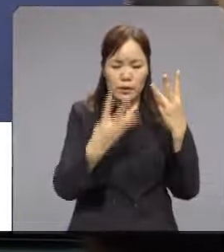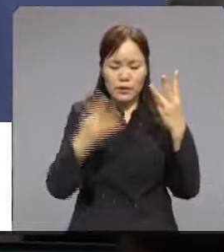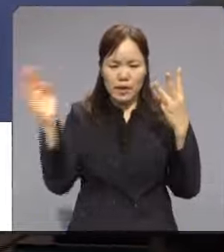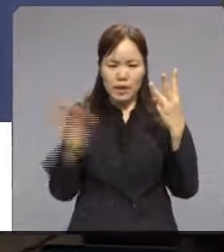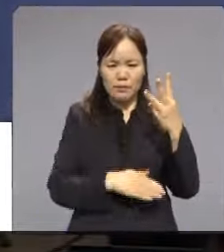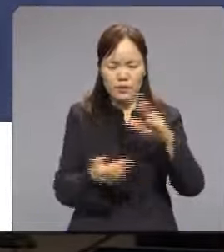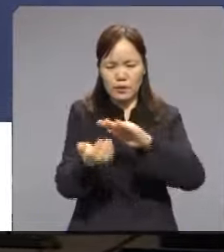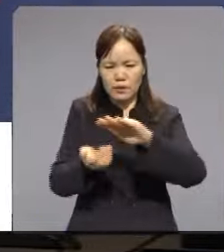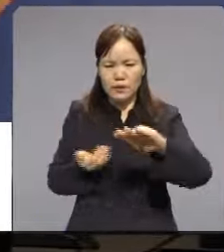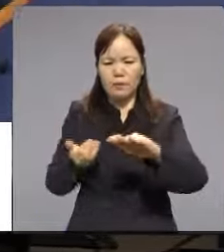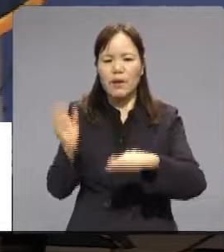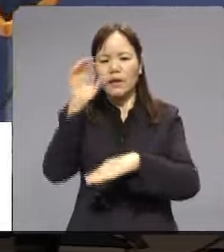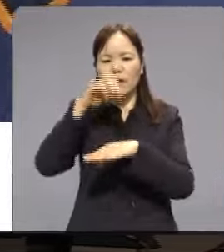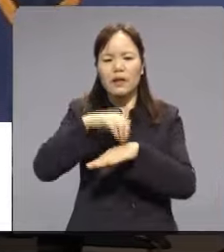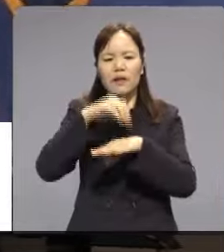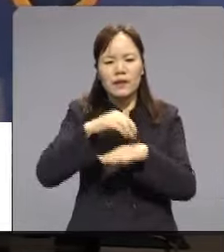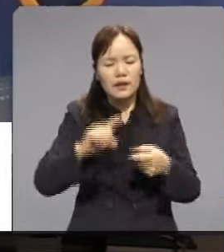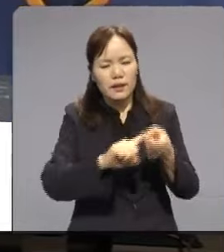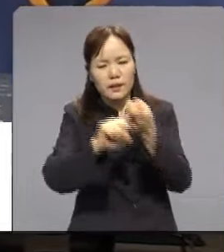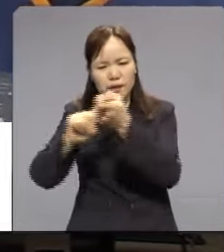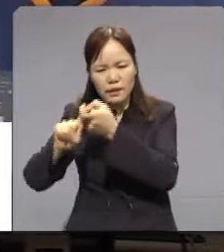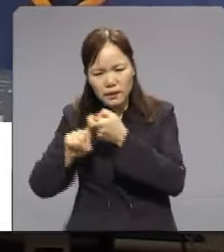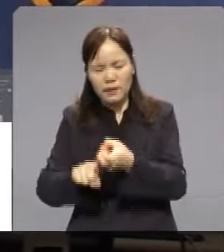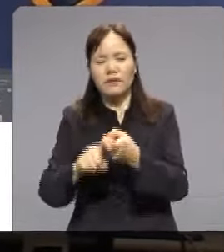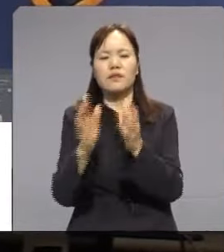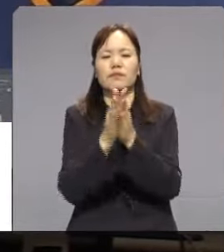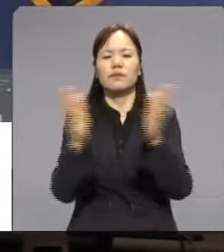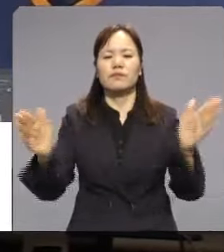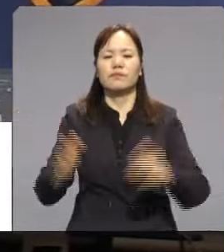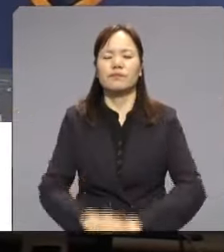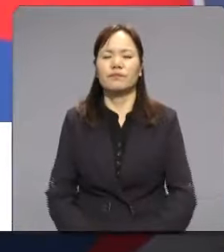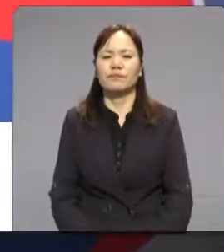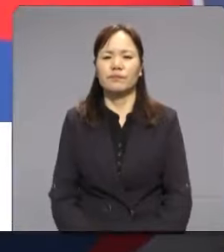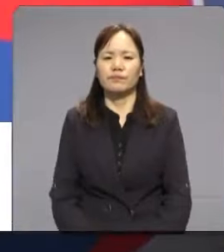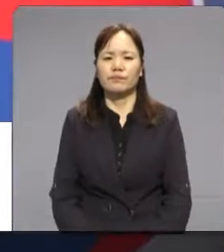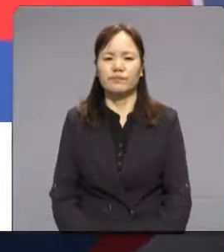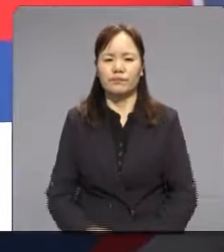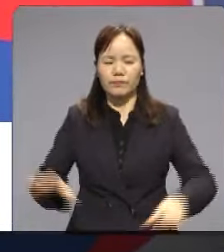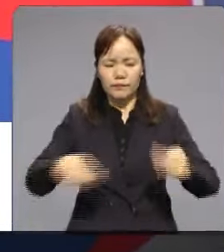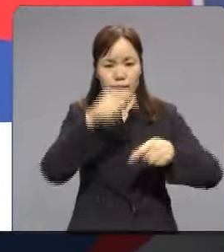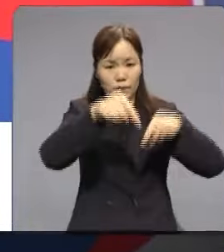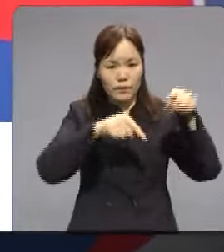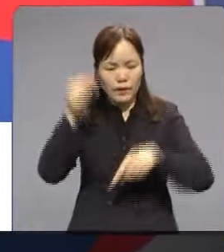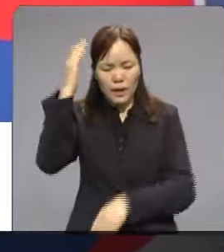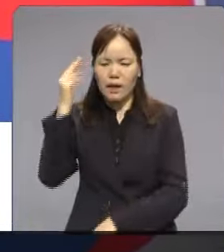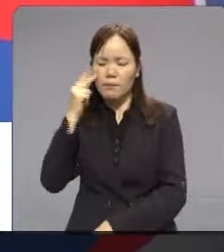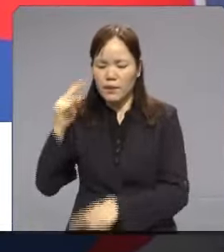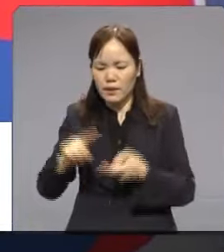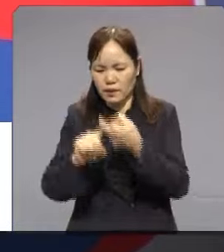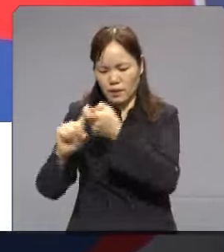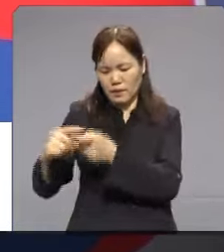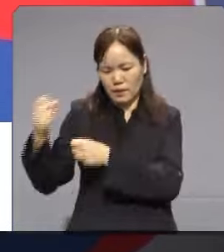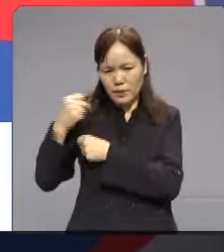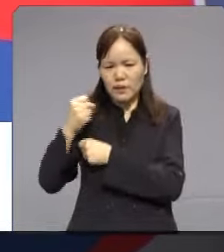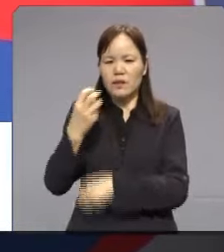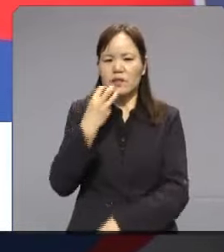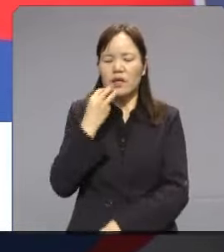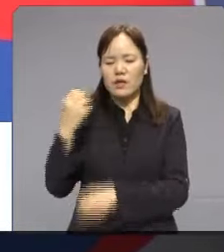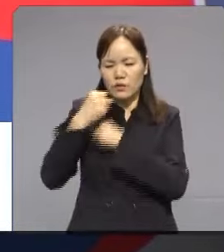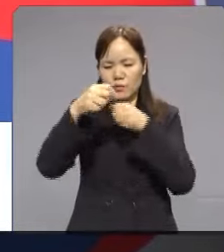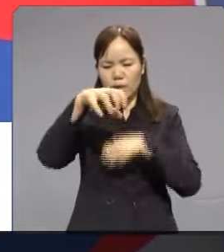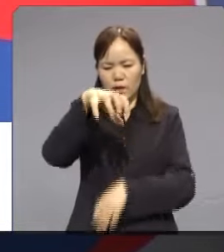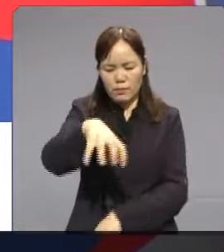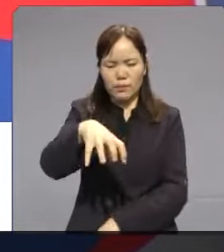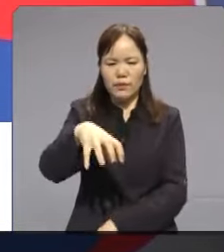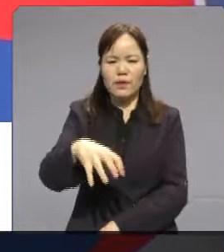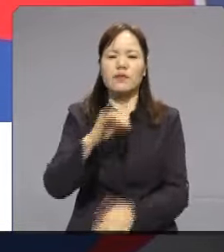전방위 연합 연습인 자유의 방패 일정에 들어갑니다. 합참과 한미연합사는 서울 국방부에서 공동회견을